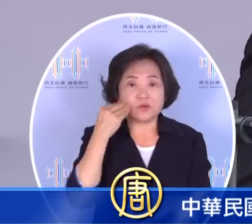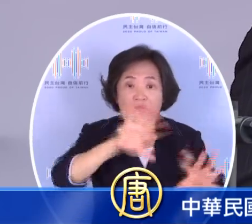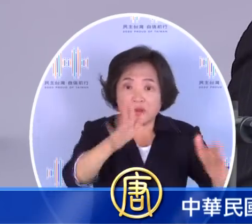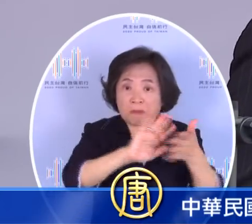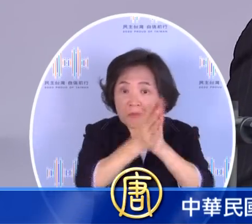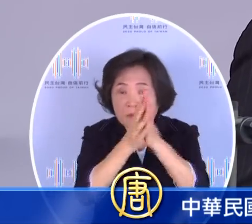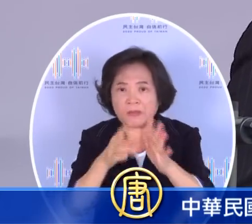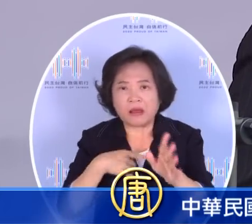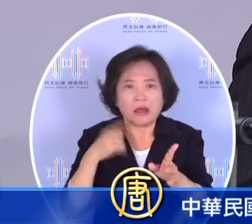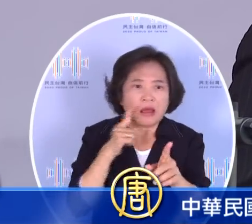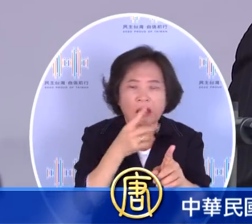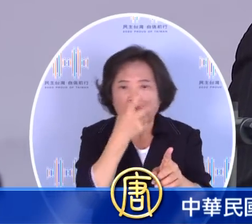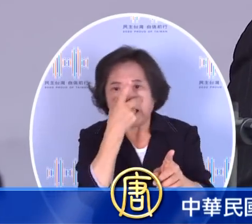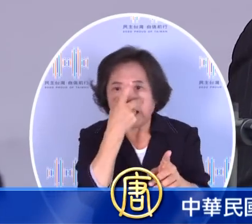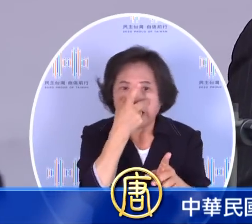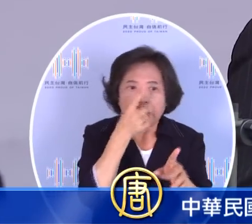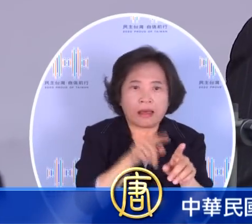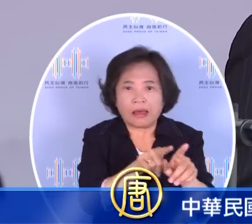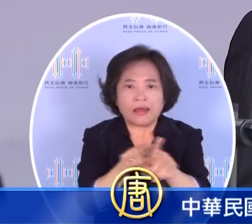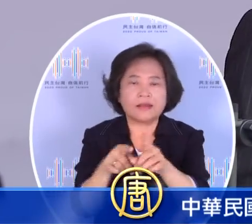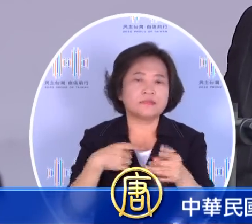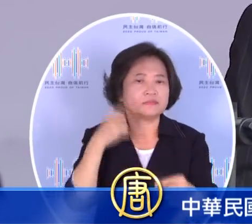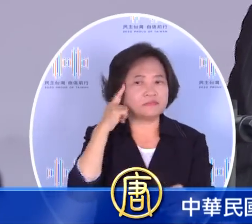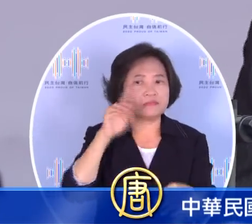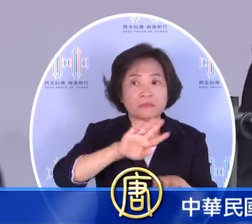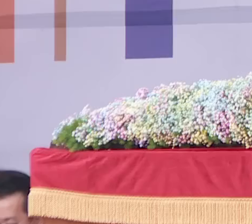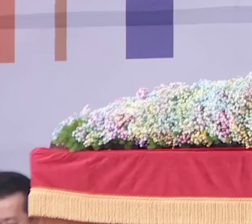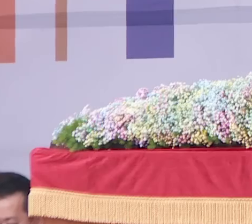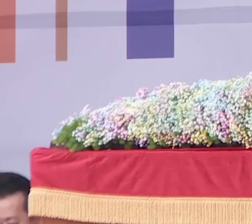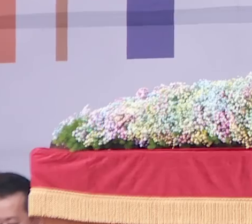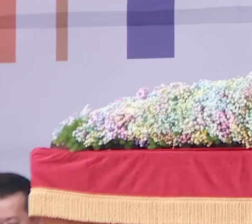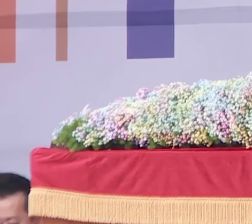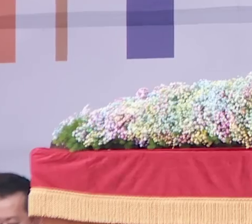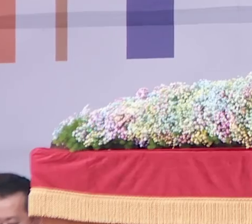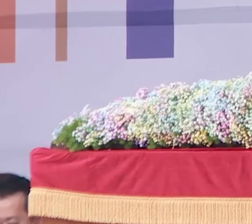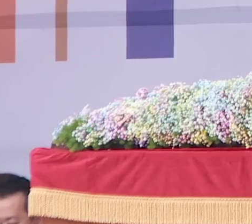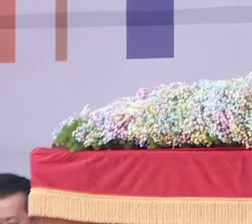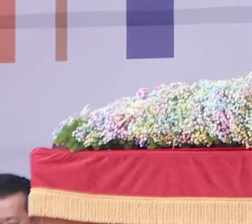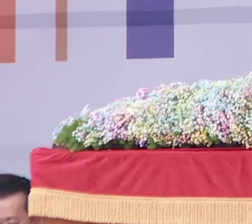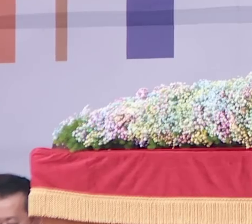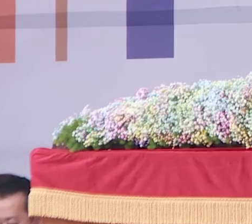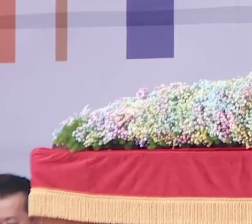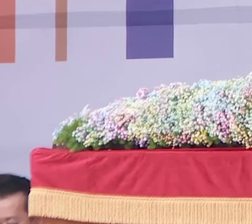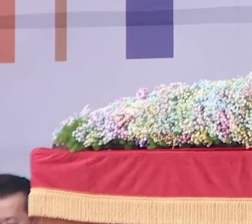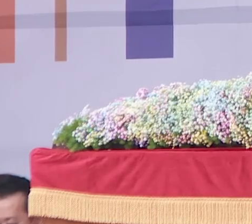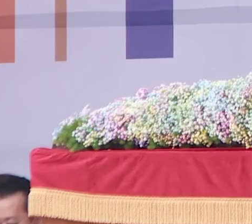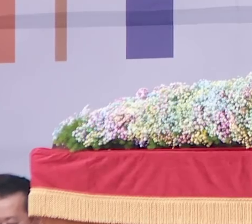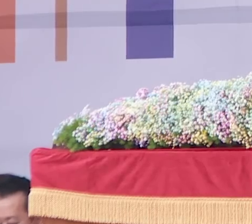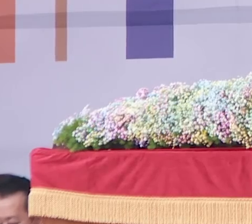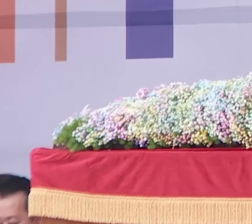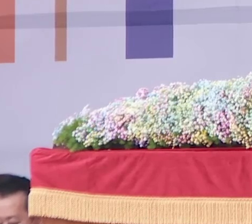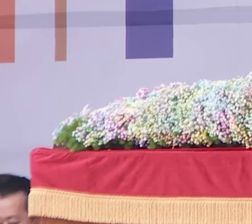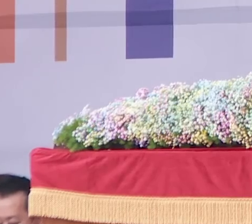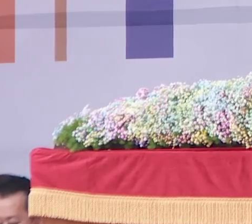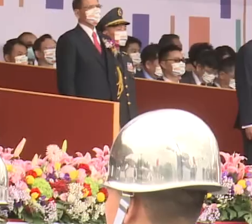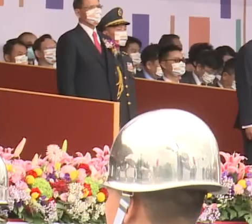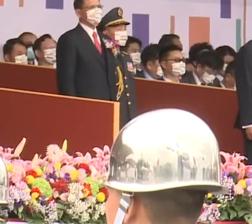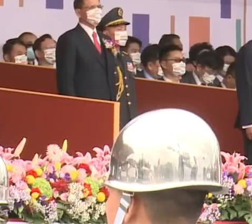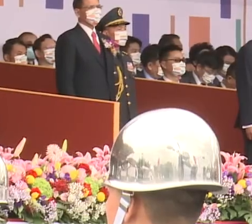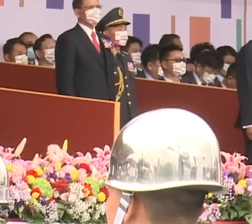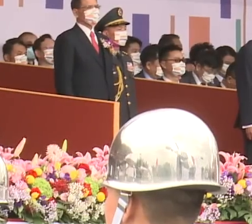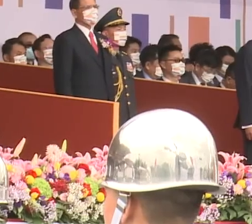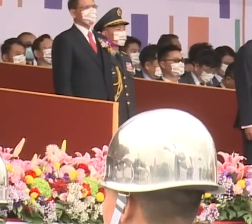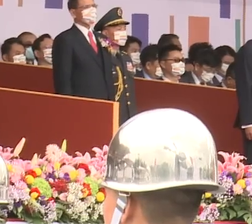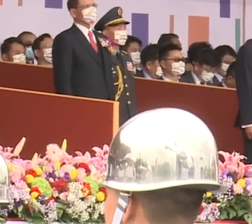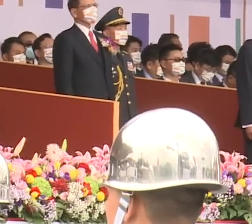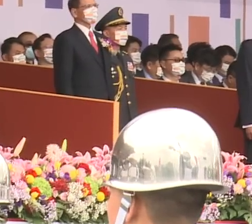逐流，甚至被别人决定了命运。 蔡英文提到当前国际新情势，除了疫情挑战，还包括